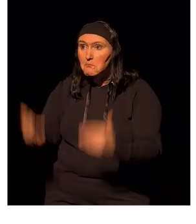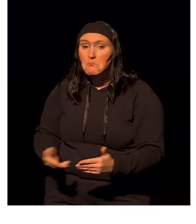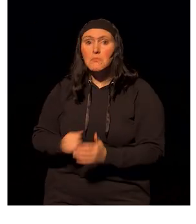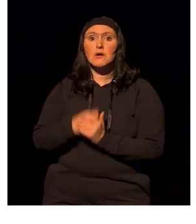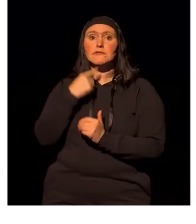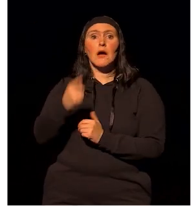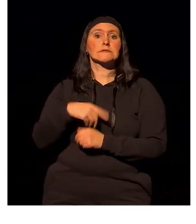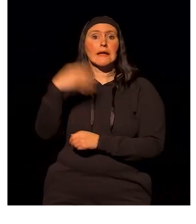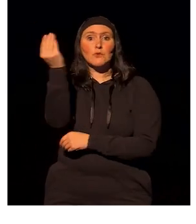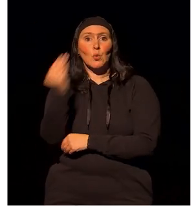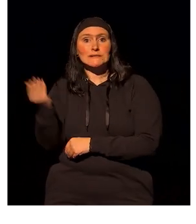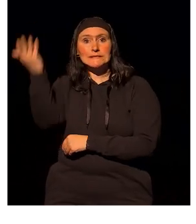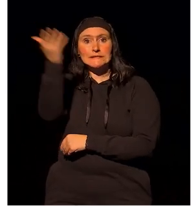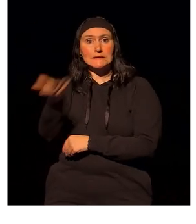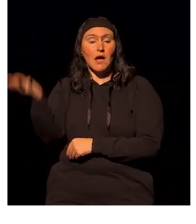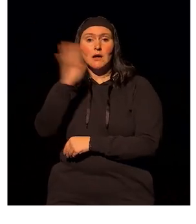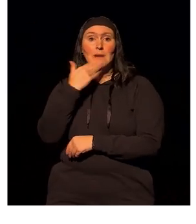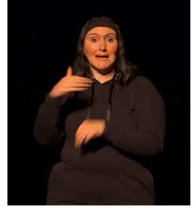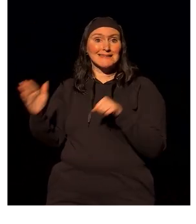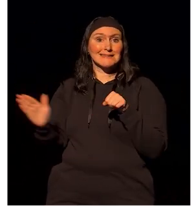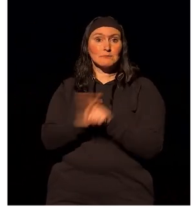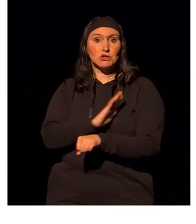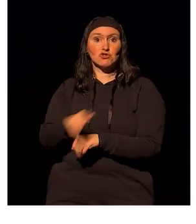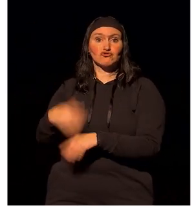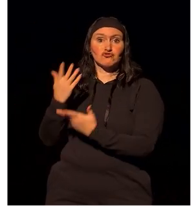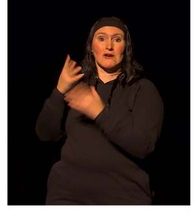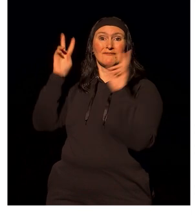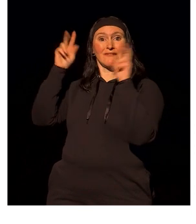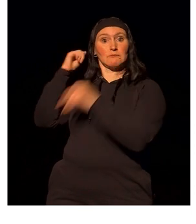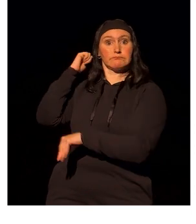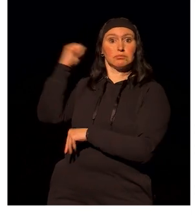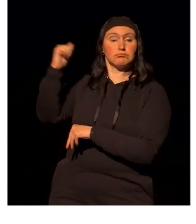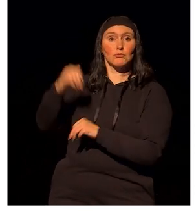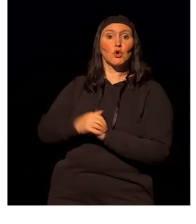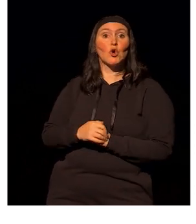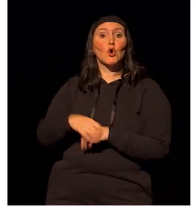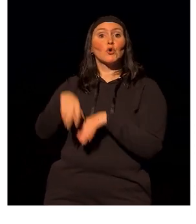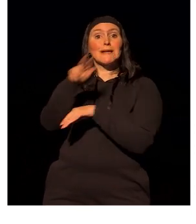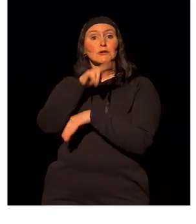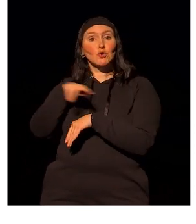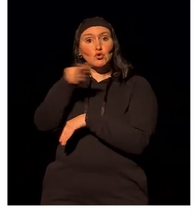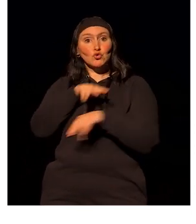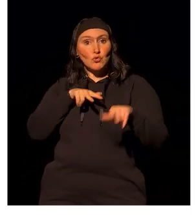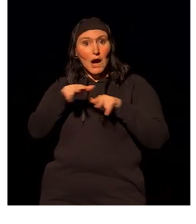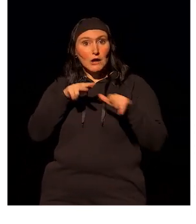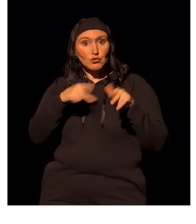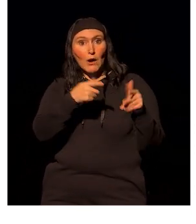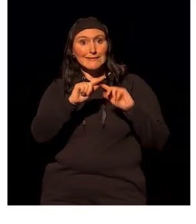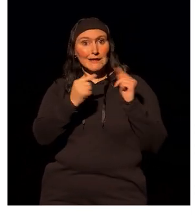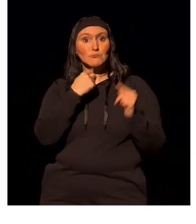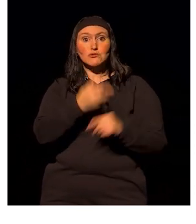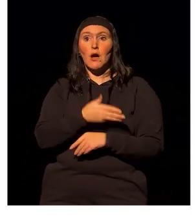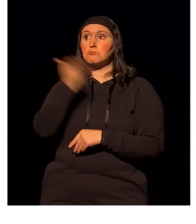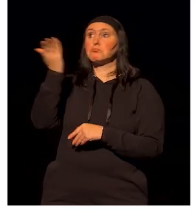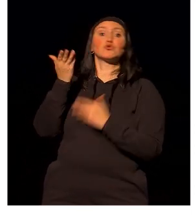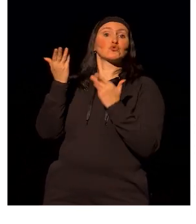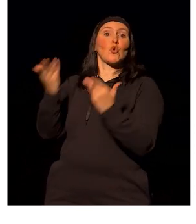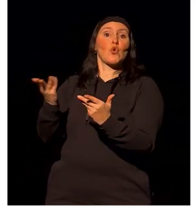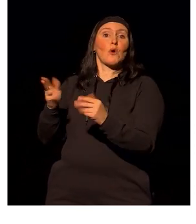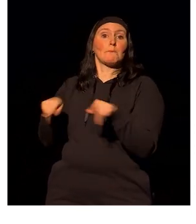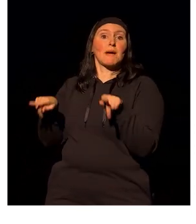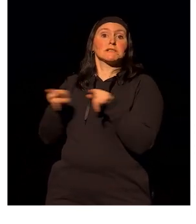und ein Kuratorteam das irgendwie als angemessen empfindet, okay, warum nicht, kann man mit